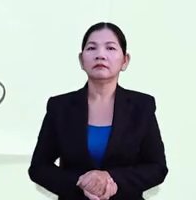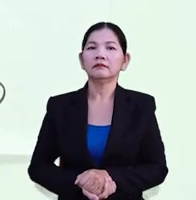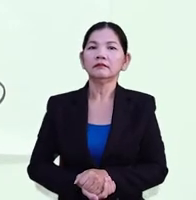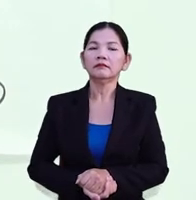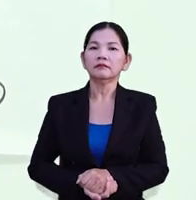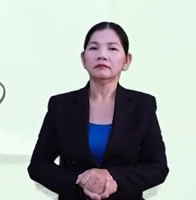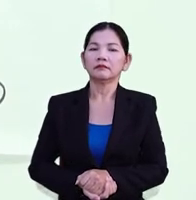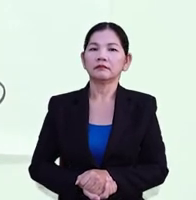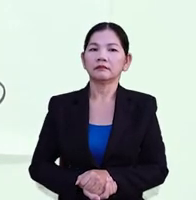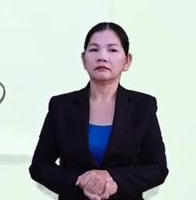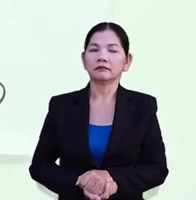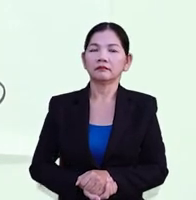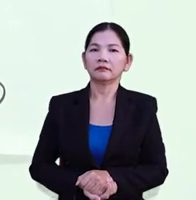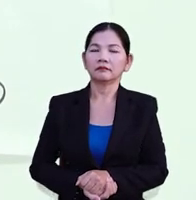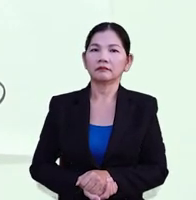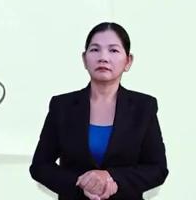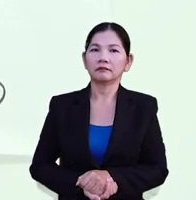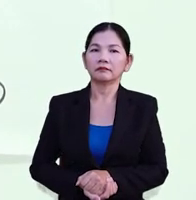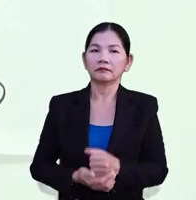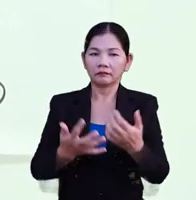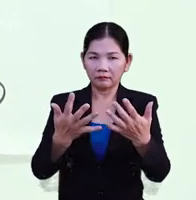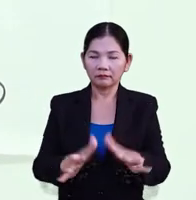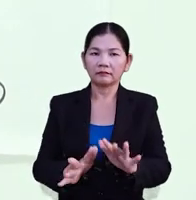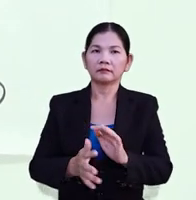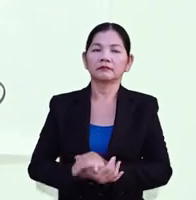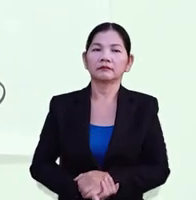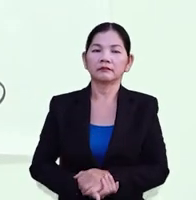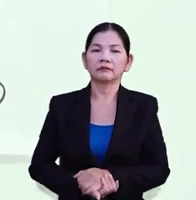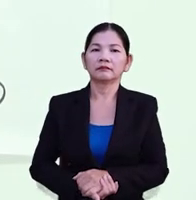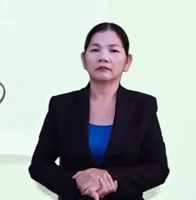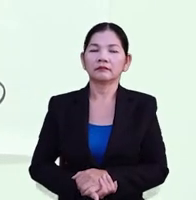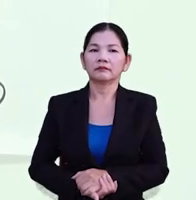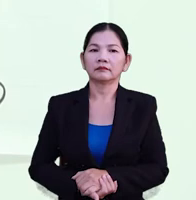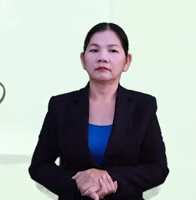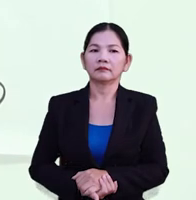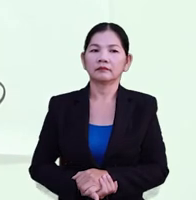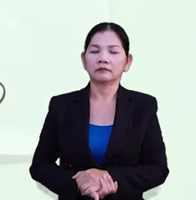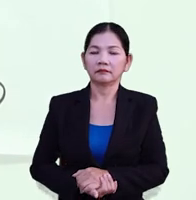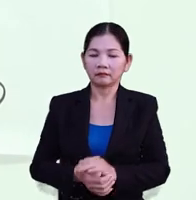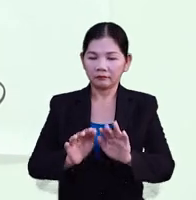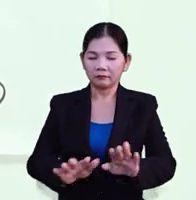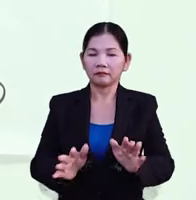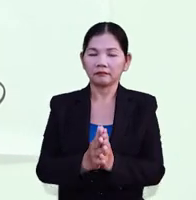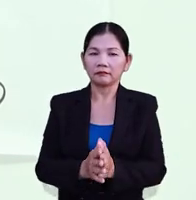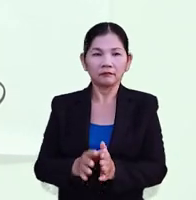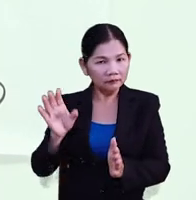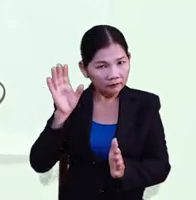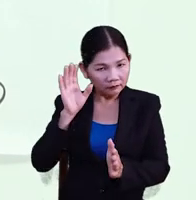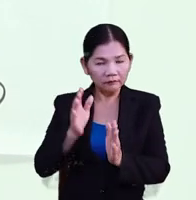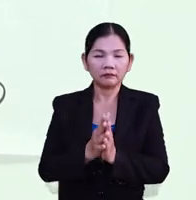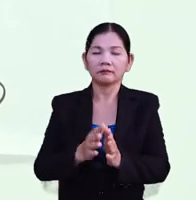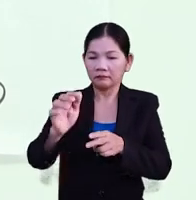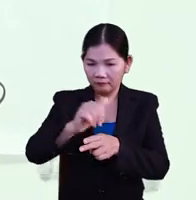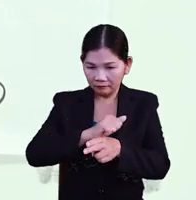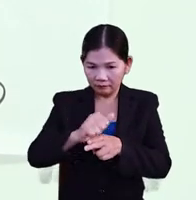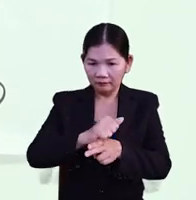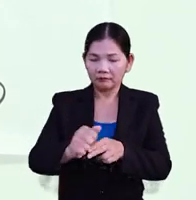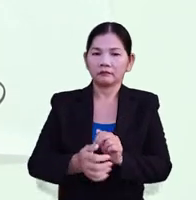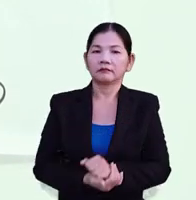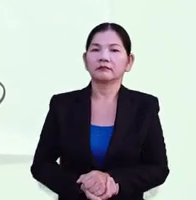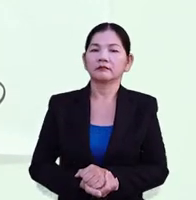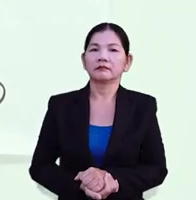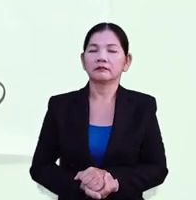ចាអស់ហើយណាកូនណាចាអញ្ចឹងចូលកូនកូនស្ដាប់អ្នកគ្រូថាលំហាត់នេះ